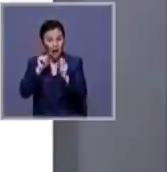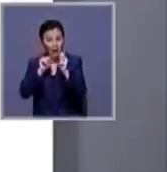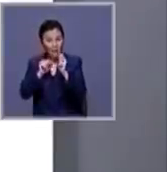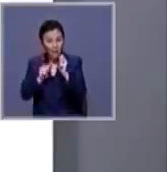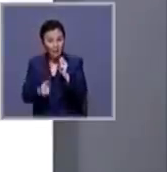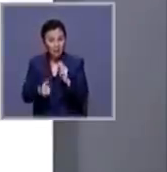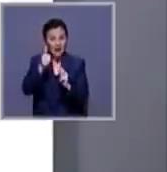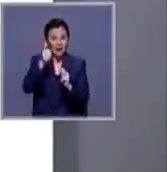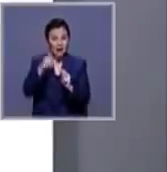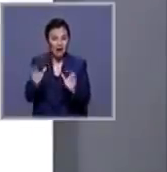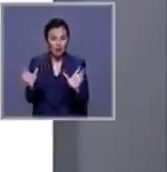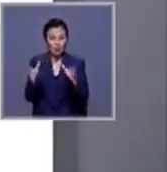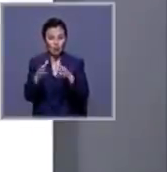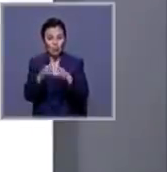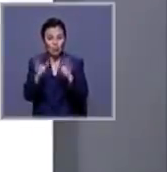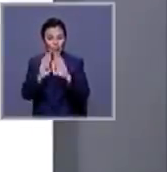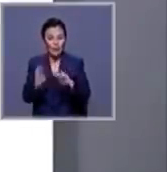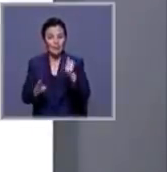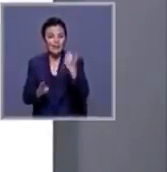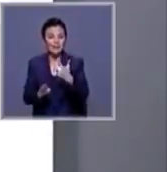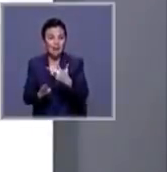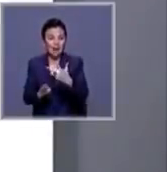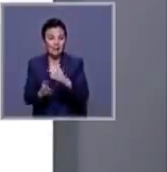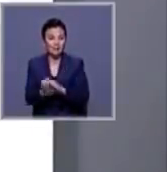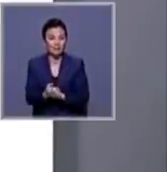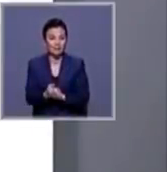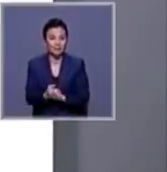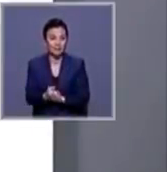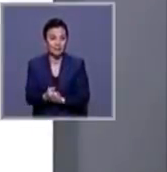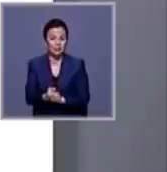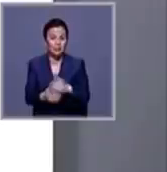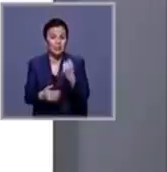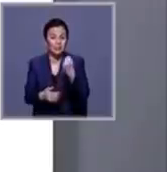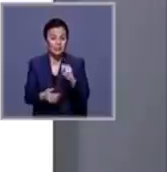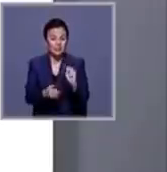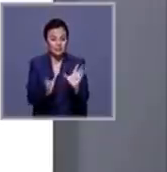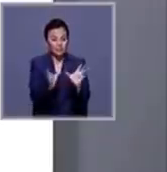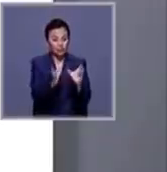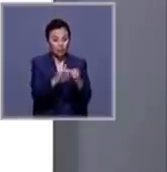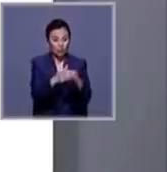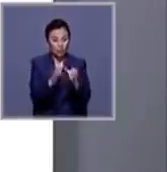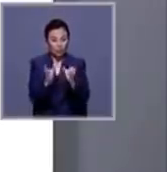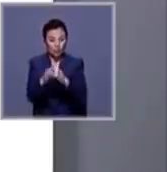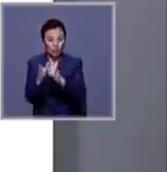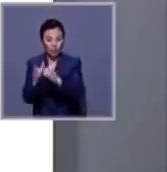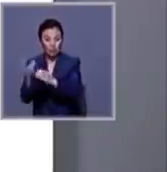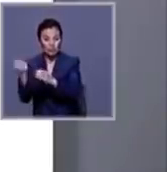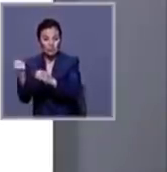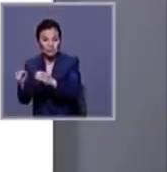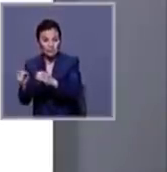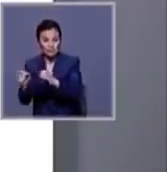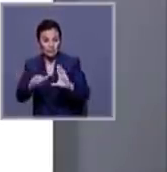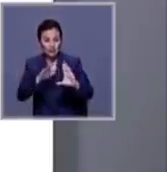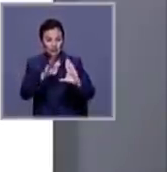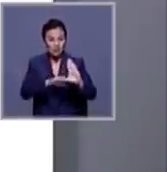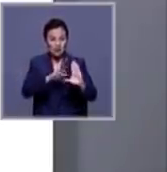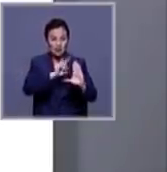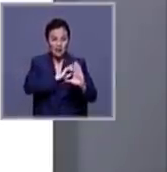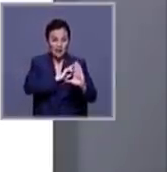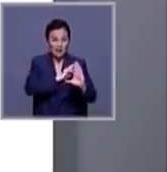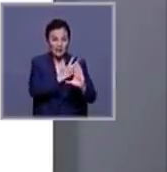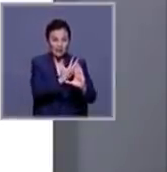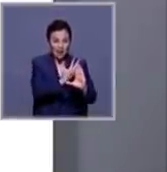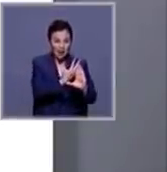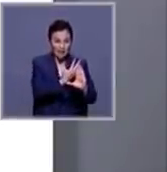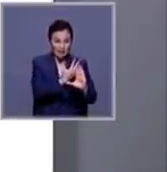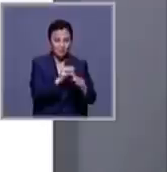นี่ยก็จะมีกลุ่มละ3คน ใช่ คือ10กลุ่มนะฮะ10กลุ่มเนี่ยที่สมัครเอง3คนที่มีองค์กรรับ